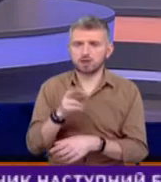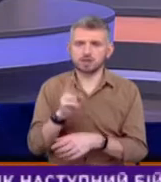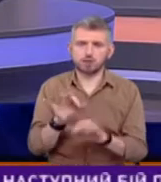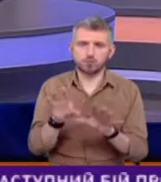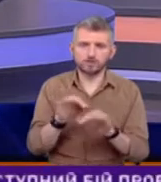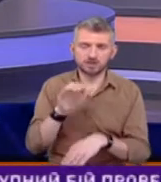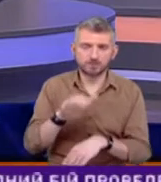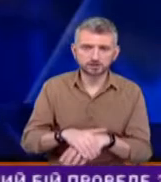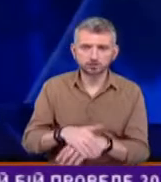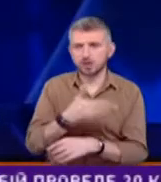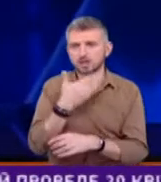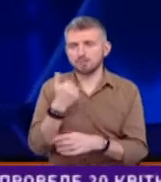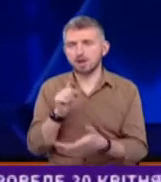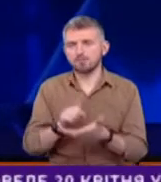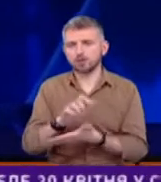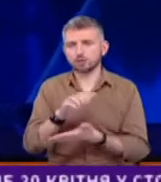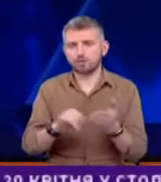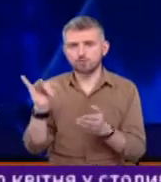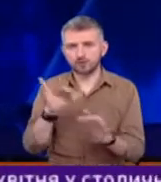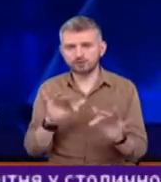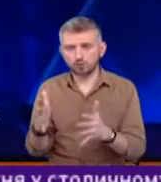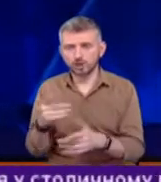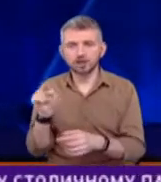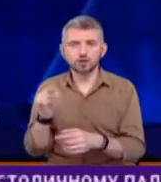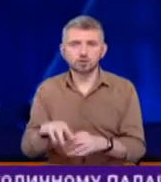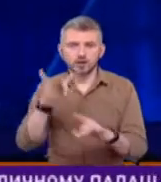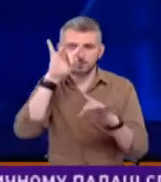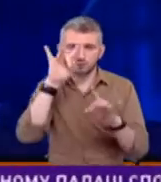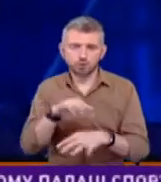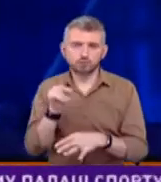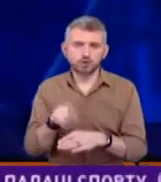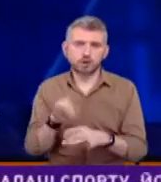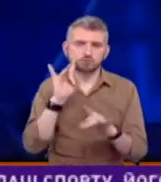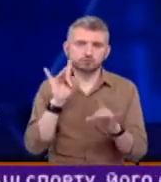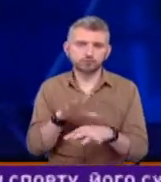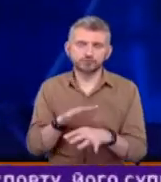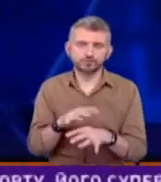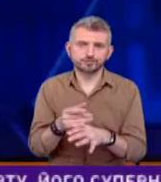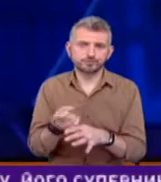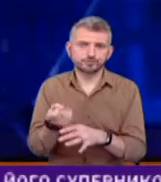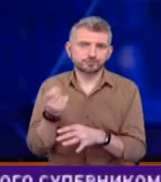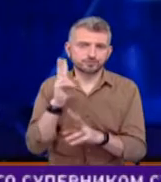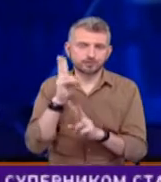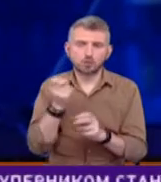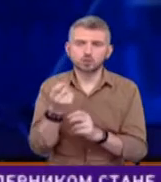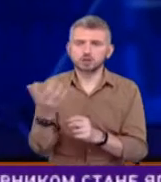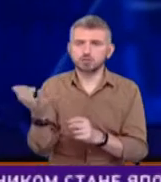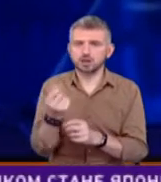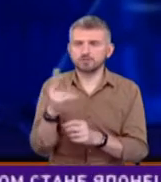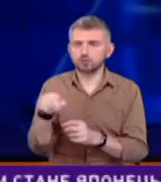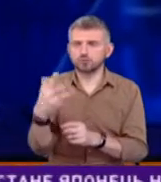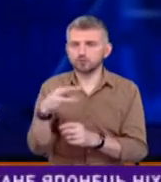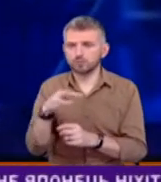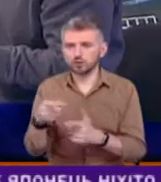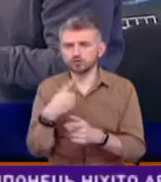пояснити фактично, не має податкової історії, і тут вдруг вона раптово десь незвідки бере там 2,5 мільйони або навіть 100 тисяч